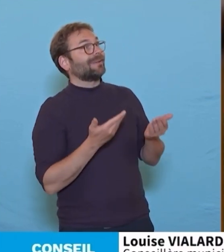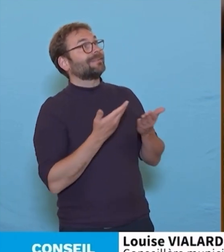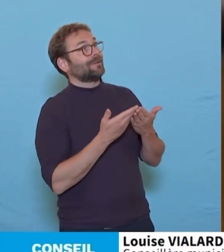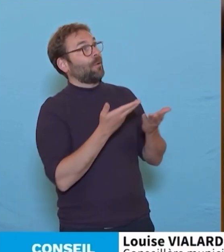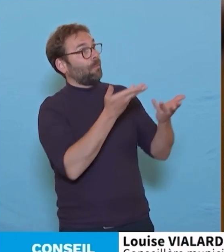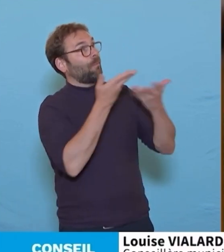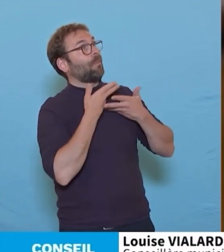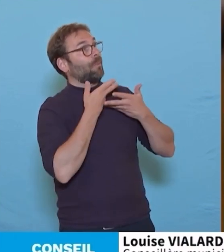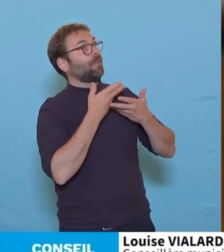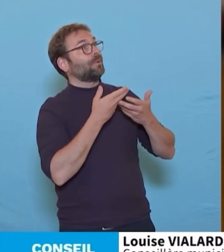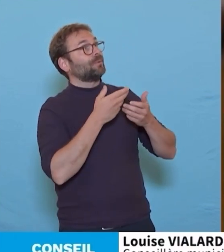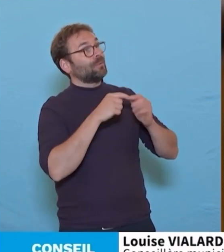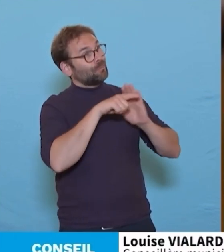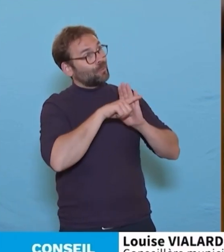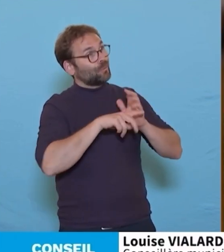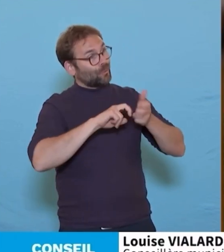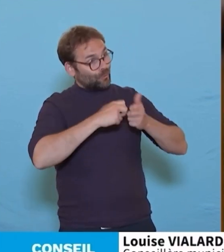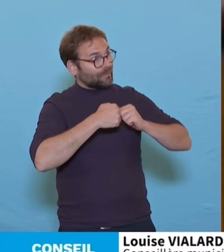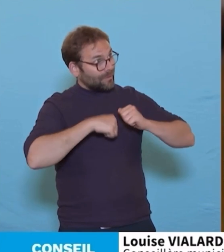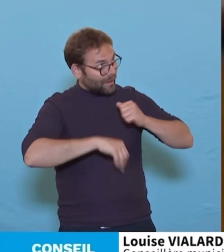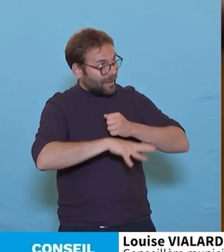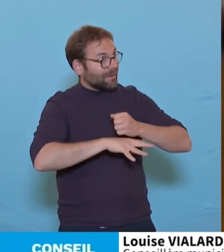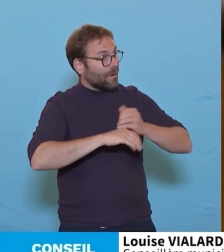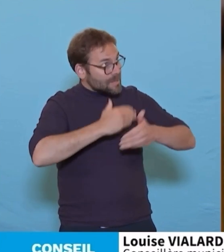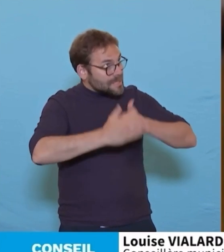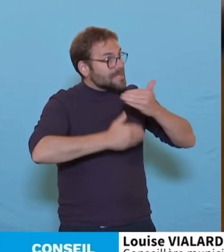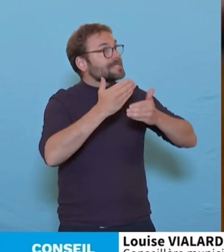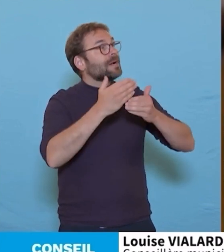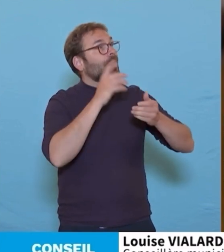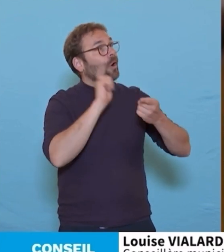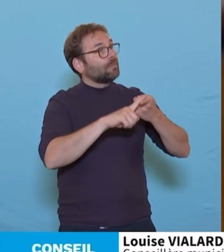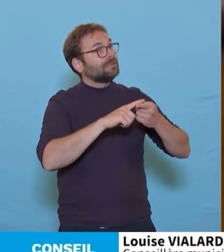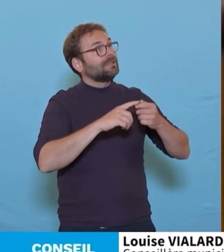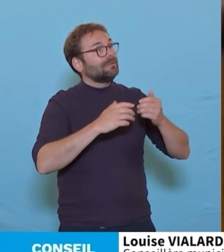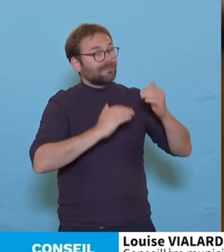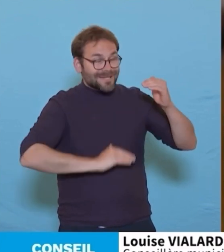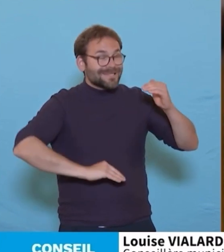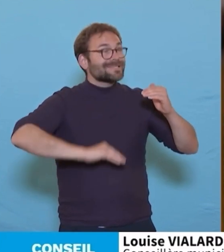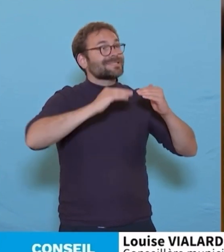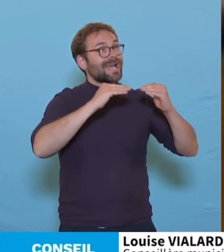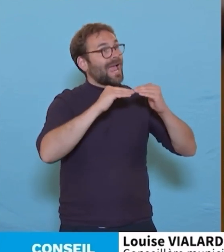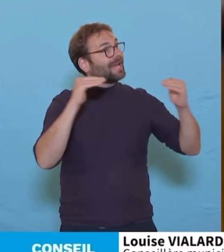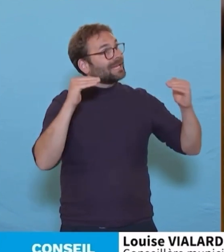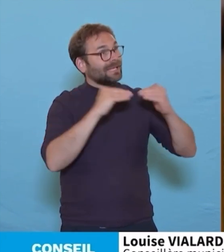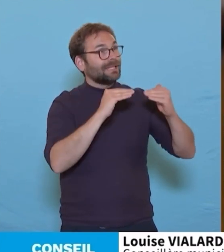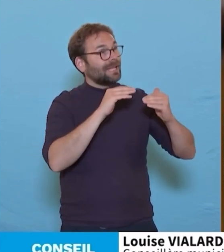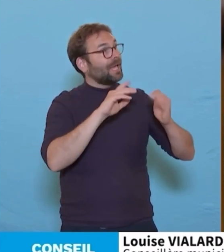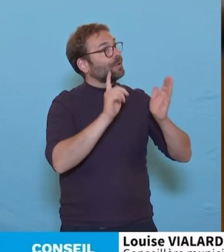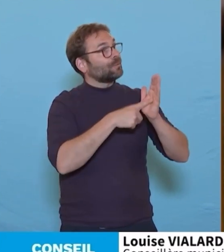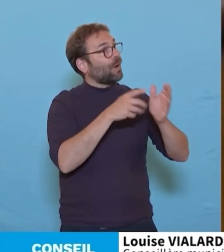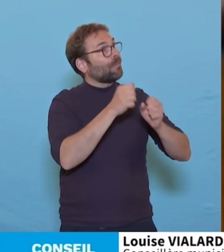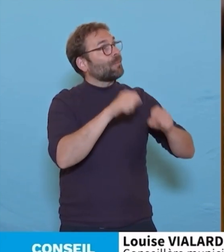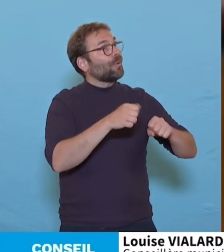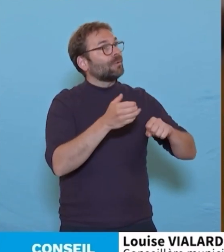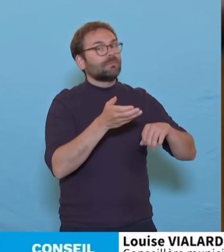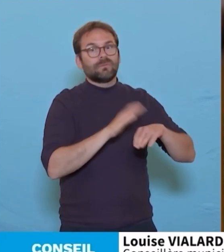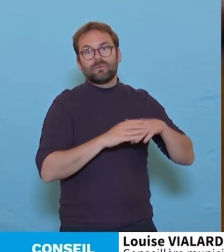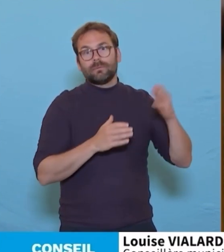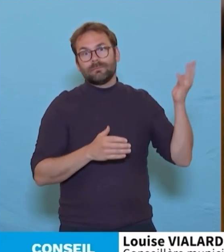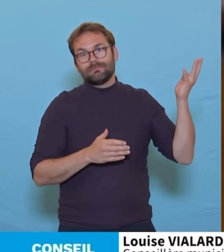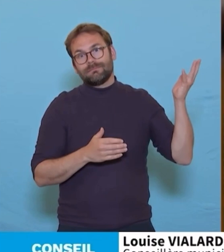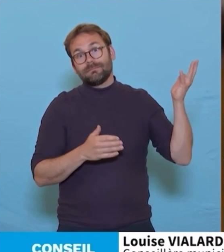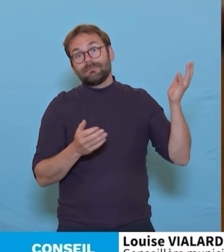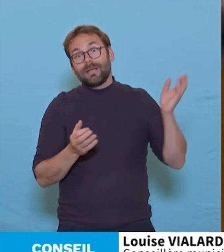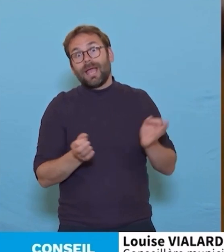propose des mesures structurelles qui visent à agir à la racine de ces inégalités et pour garantir le droit à l'emploi. Eh bien, autant vous dire qu'une fois n'est